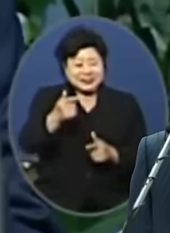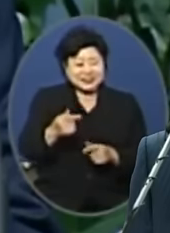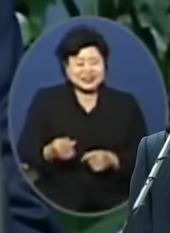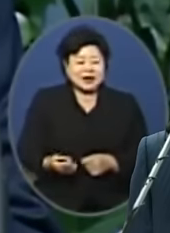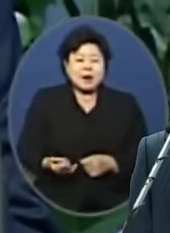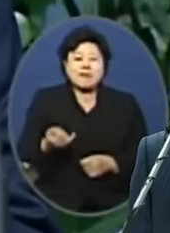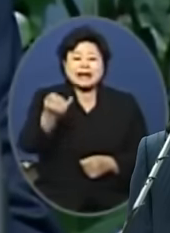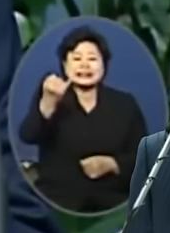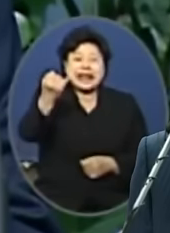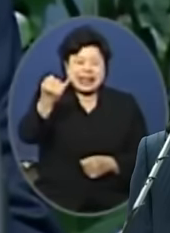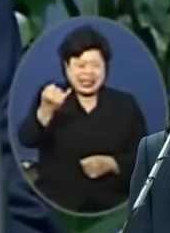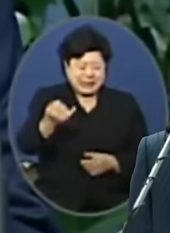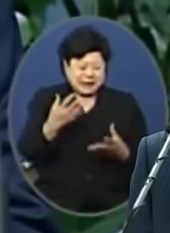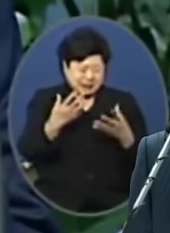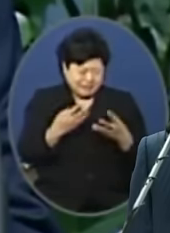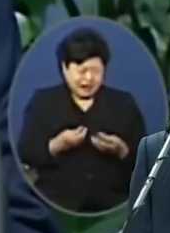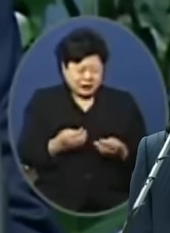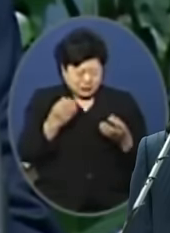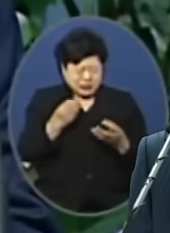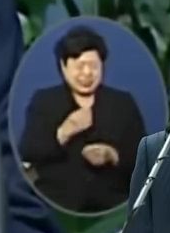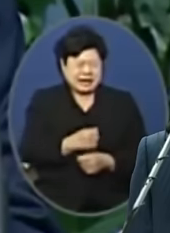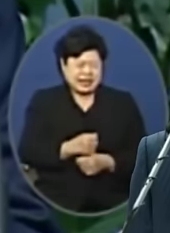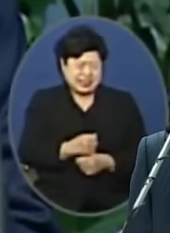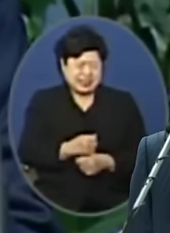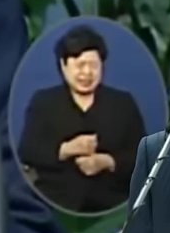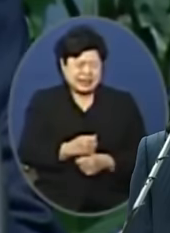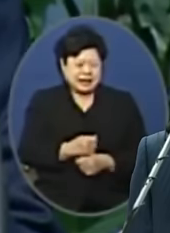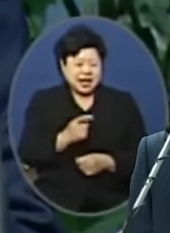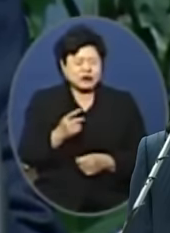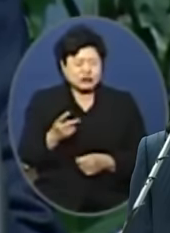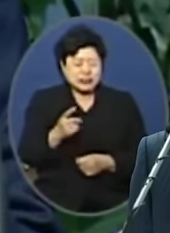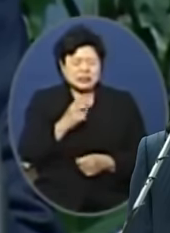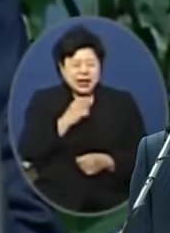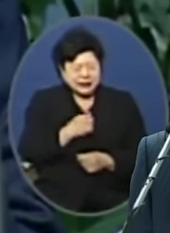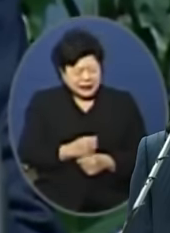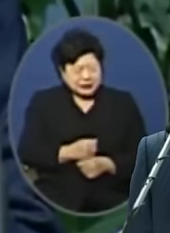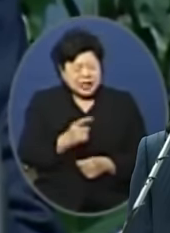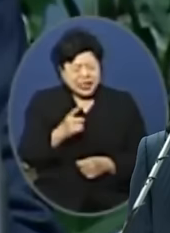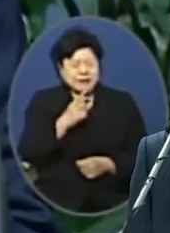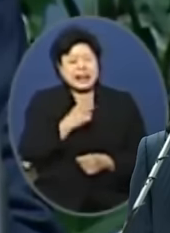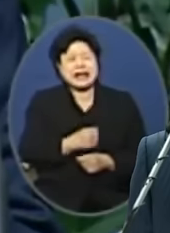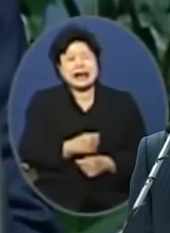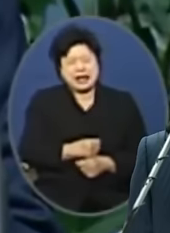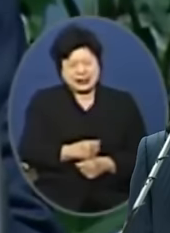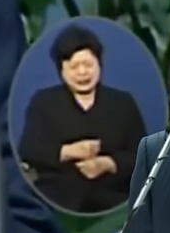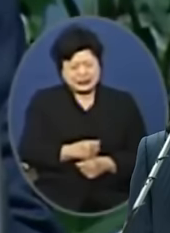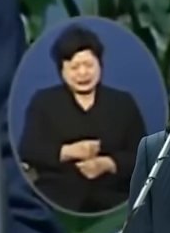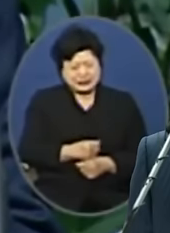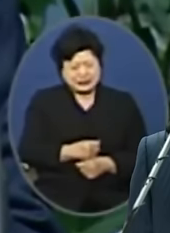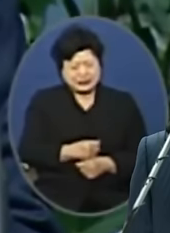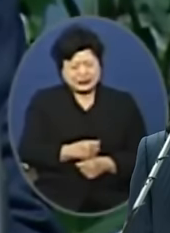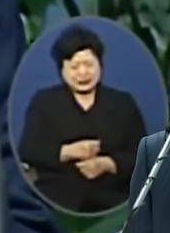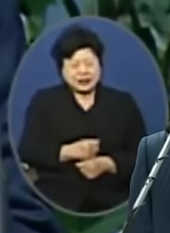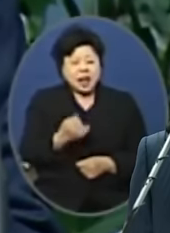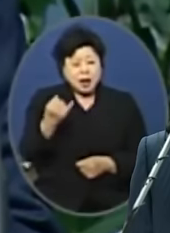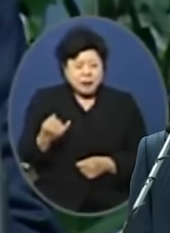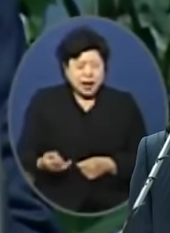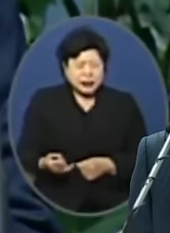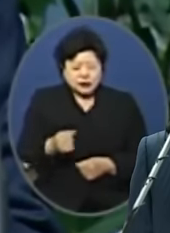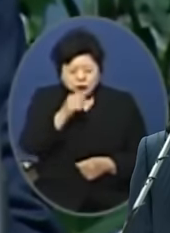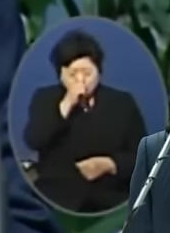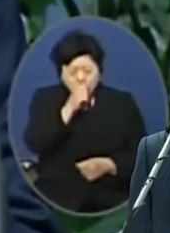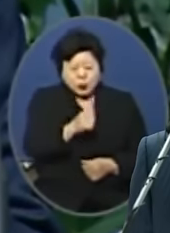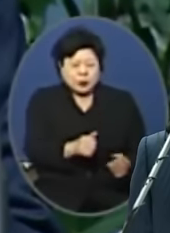마르다야 마르다야 네가 많은 일로 고생하나 한두 가지만 하든지 한 가지만 하라. 마리아는 좋은